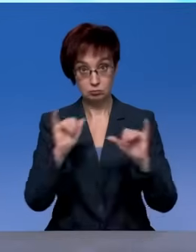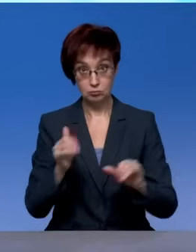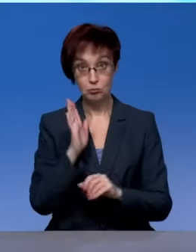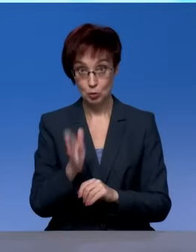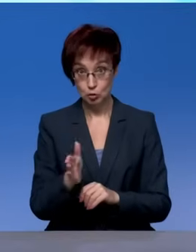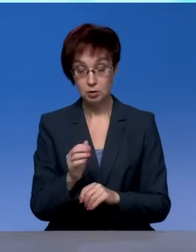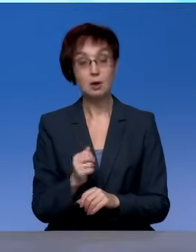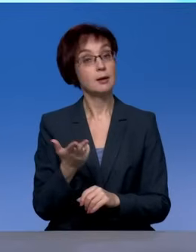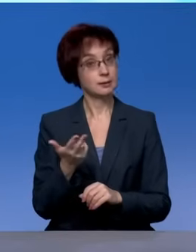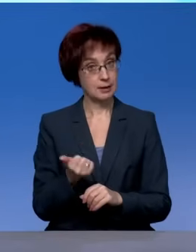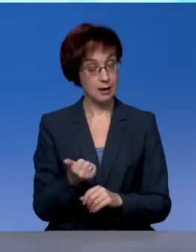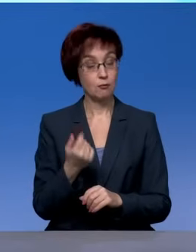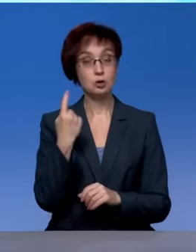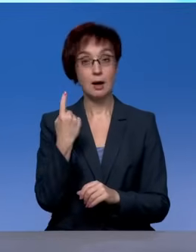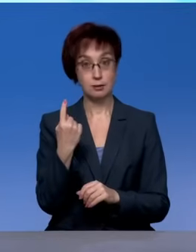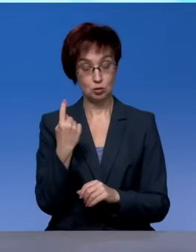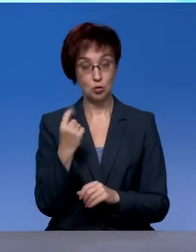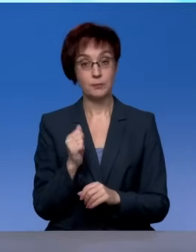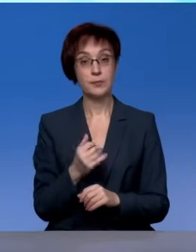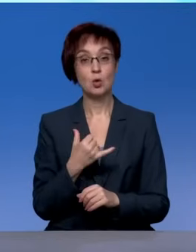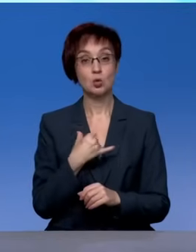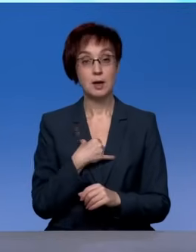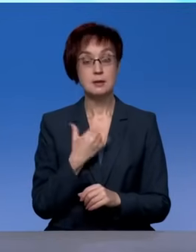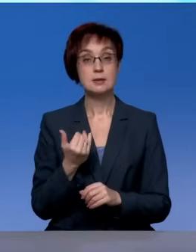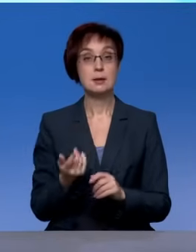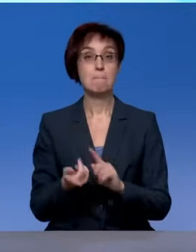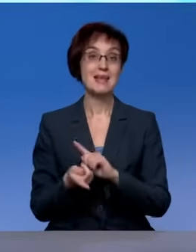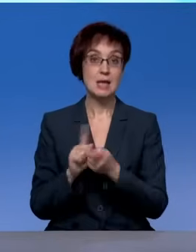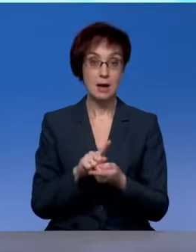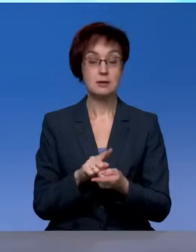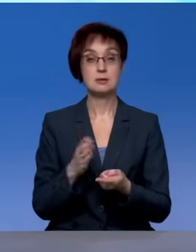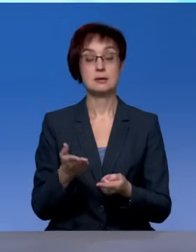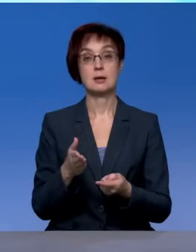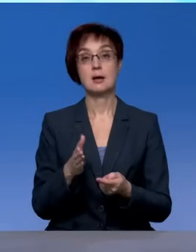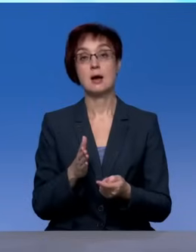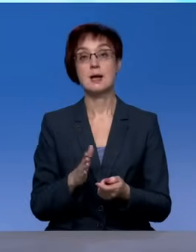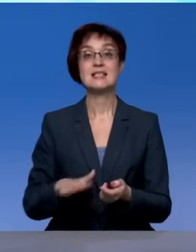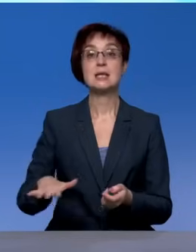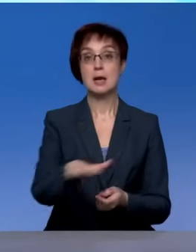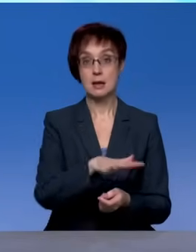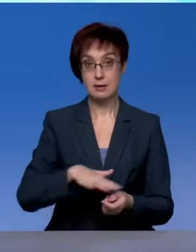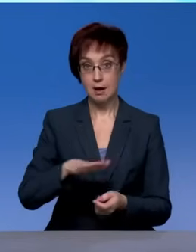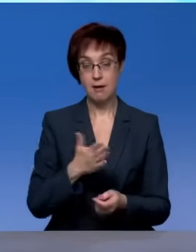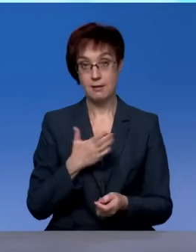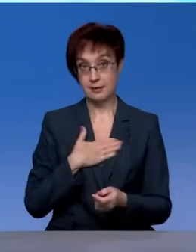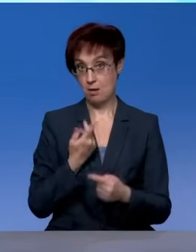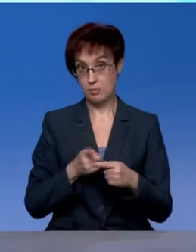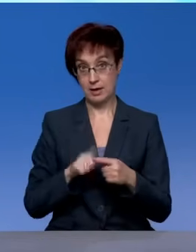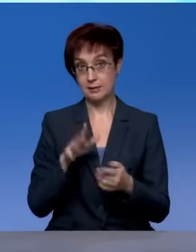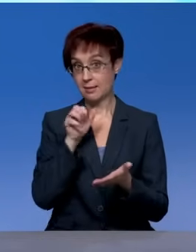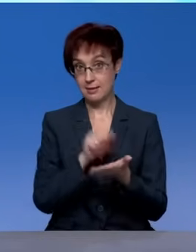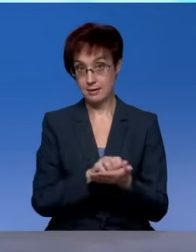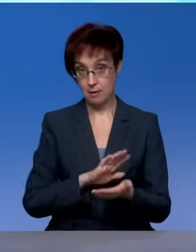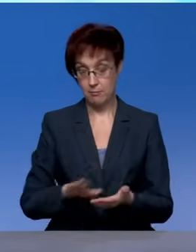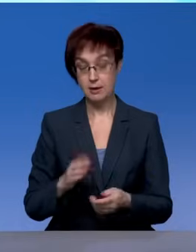это, смотрите, один момент. То, что у нас действительно меняется среда, нам это не так заметно, это больше заметно иностранным СМИ,